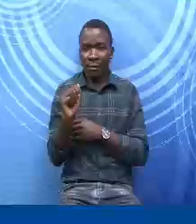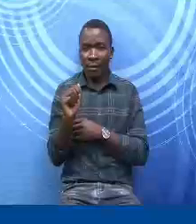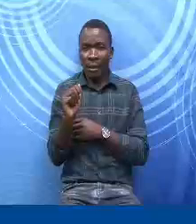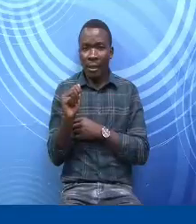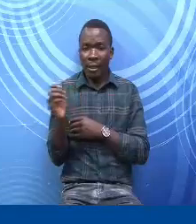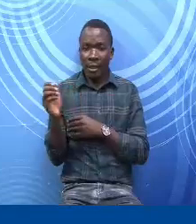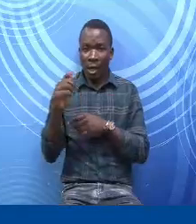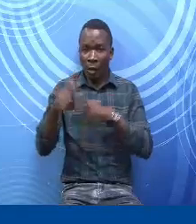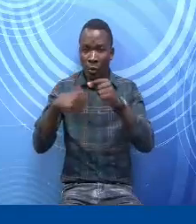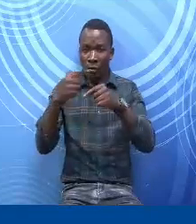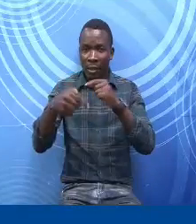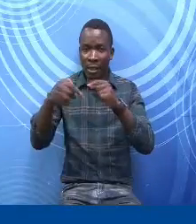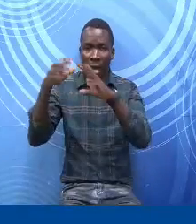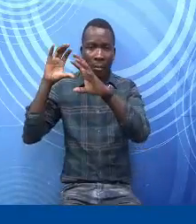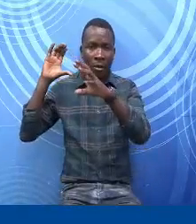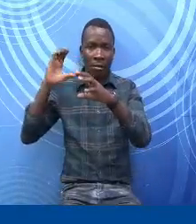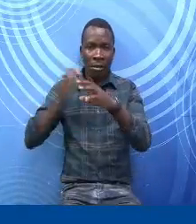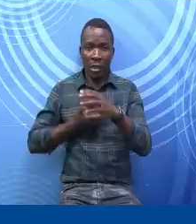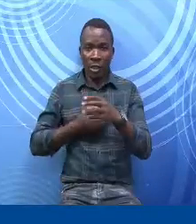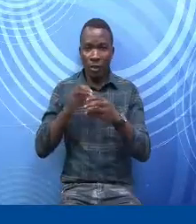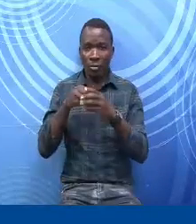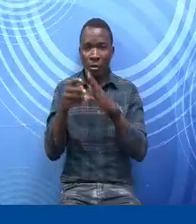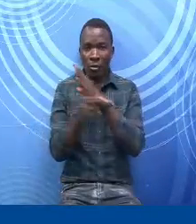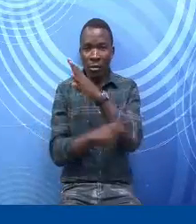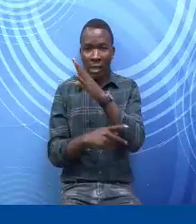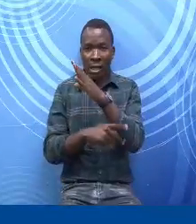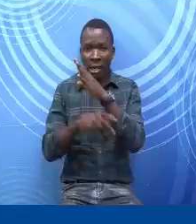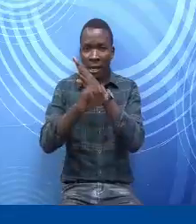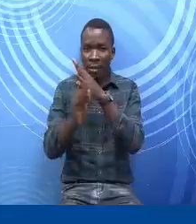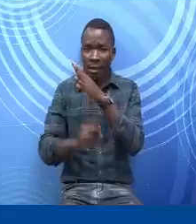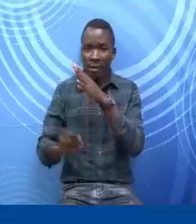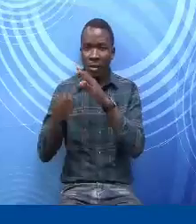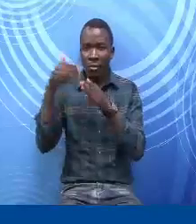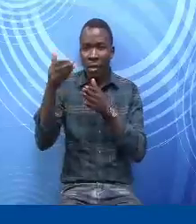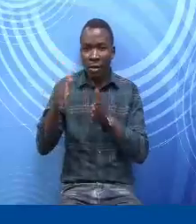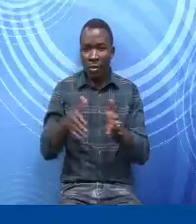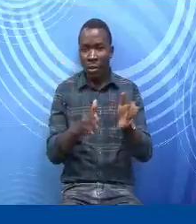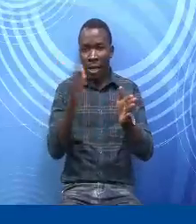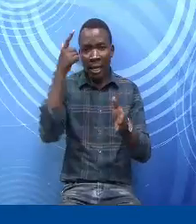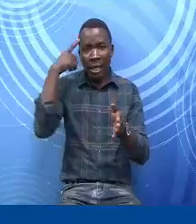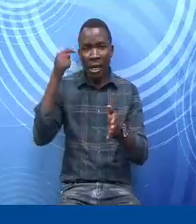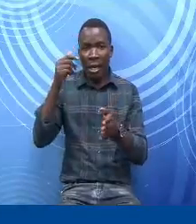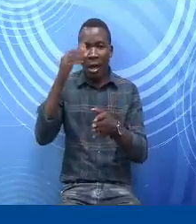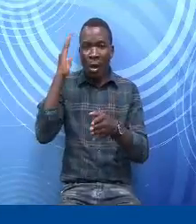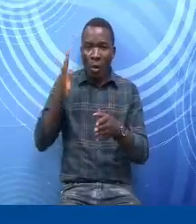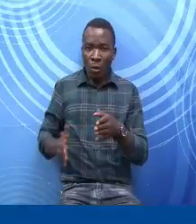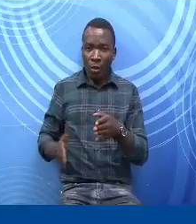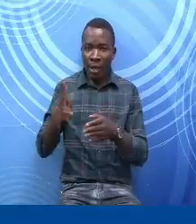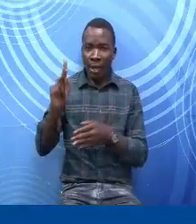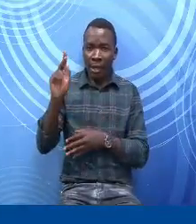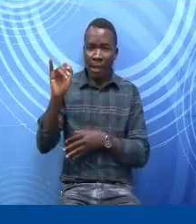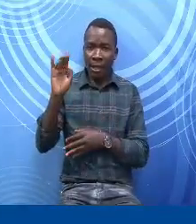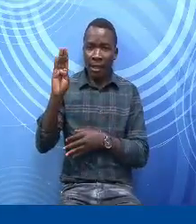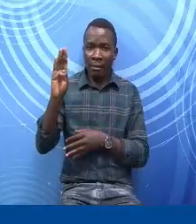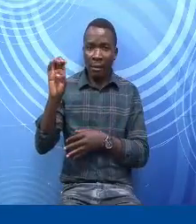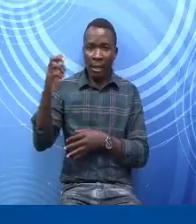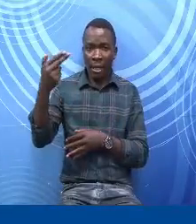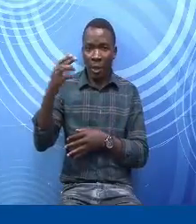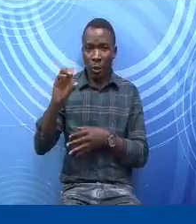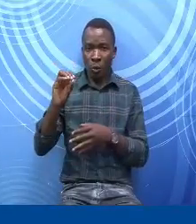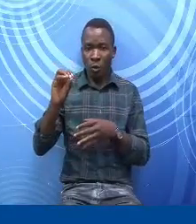Reka dukomereze amakuru yacu. Mu ntara y'Amajyepfo aho nyuma y'umuhanda wa kaburimbo Huye Kibeho Akanyaru wemerewe na Perezida wa